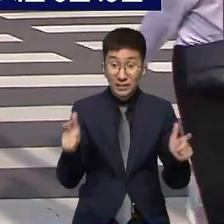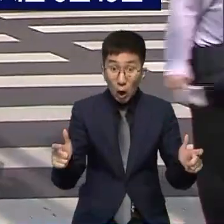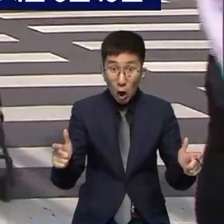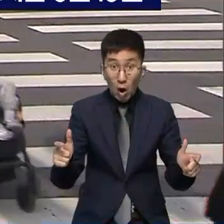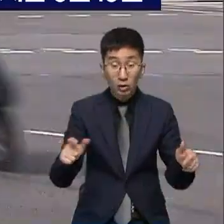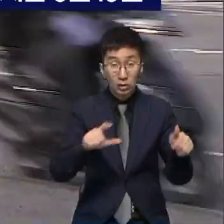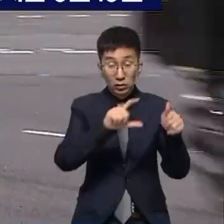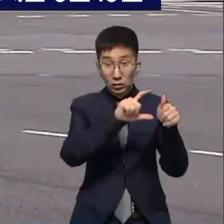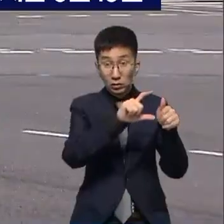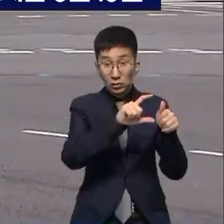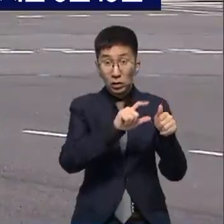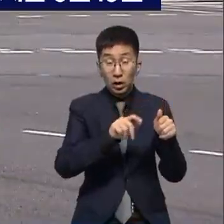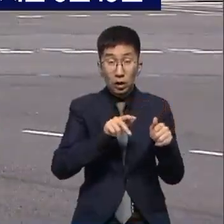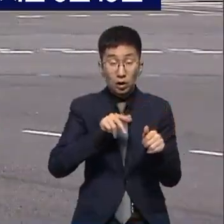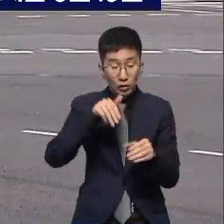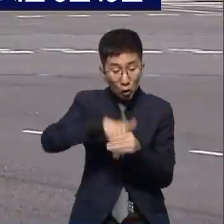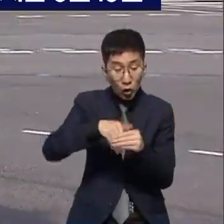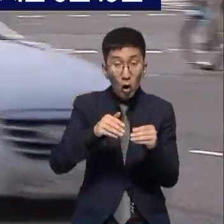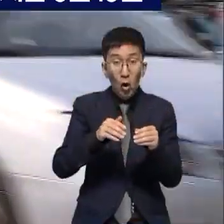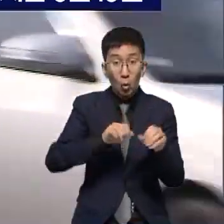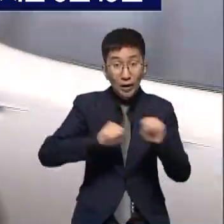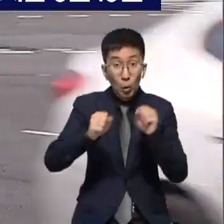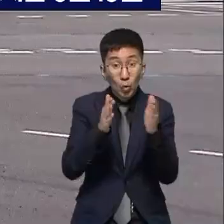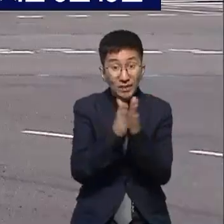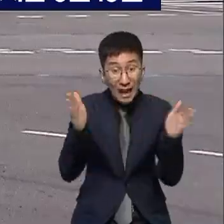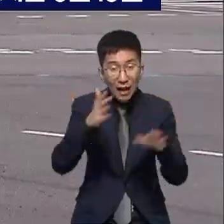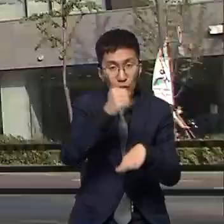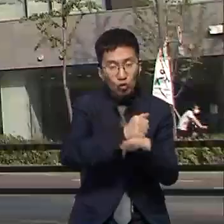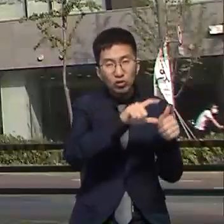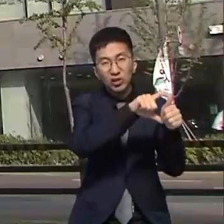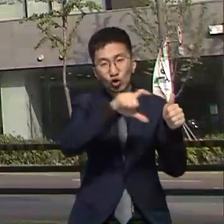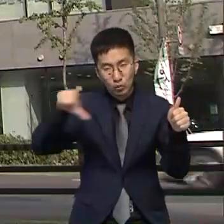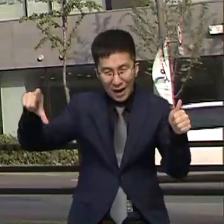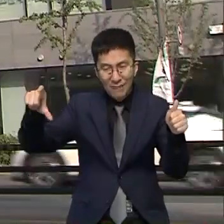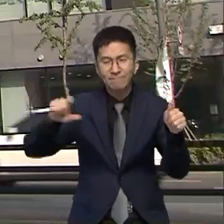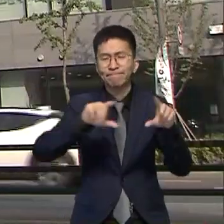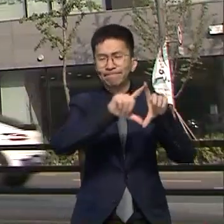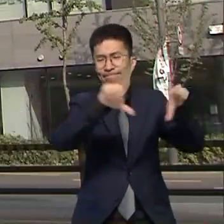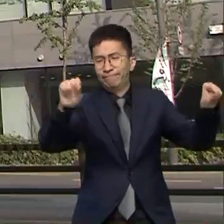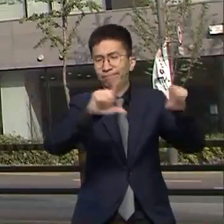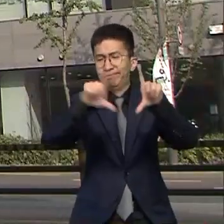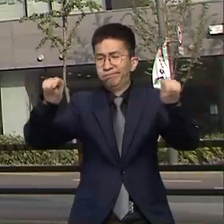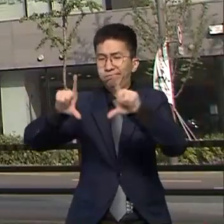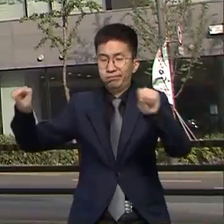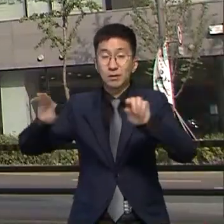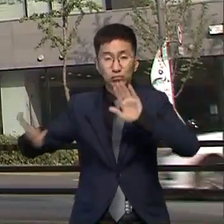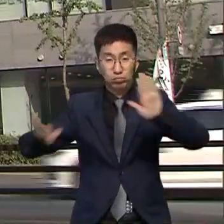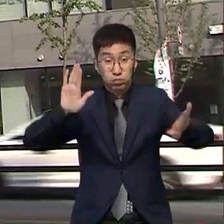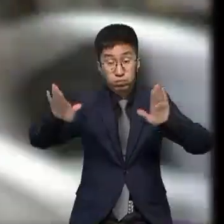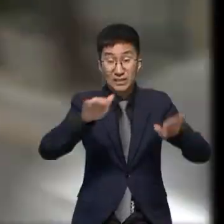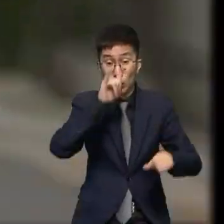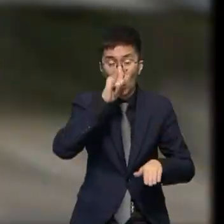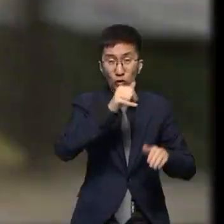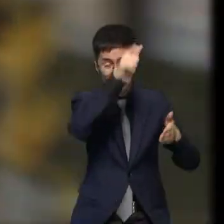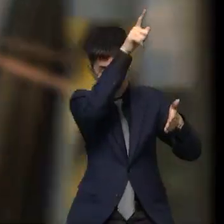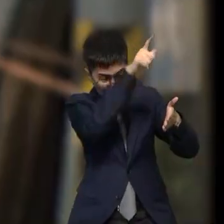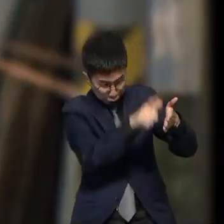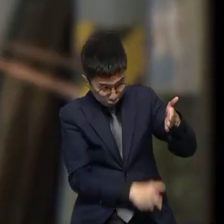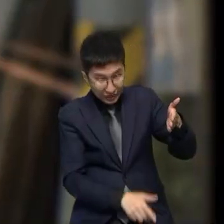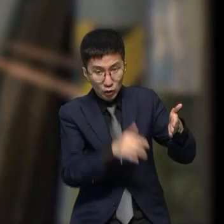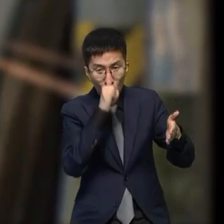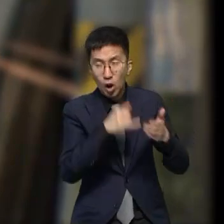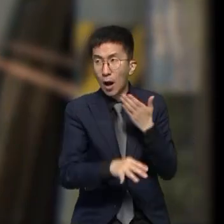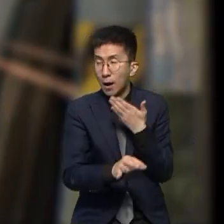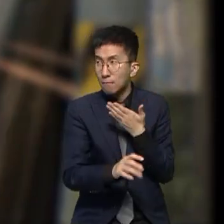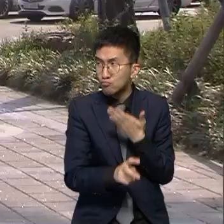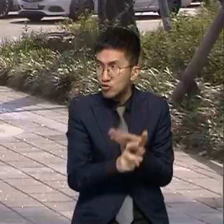시작되자마자 후보자 선거현수막들로 가득 차버립니다. 선거사무소에 붙은 초대형 현수막에 암암리에 다는